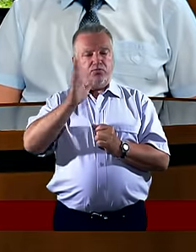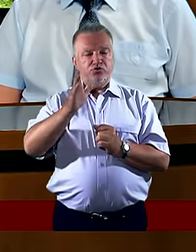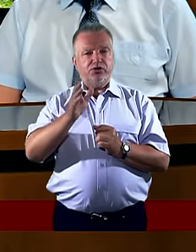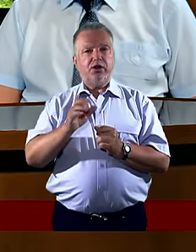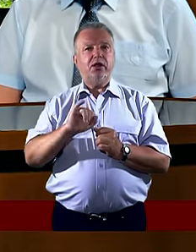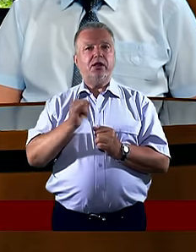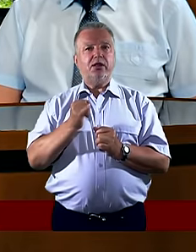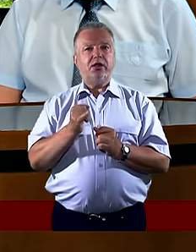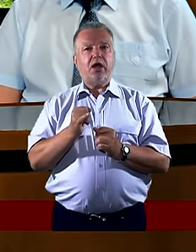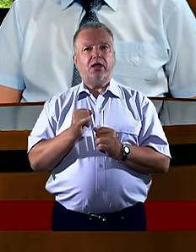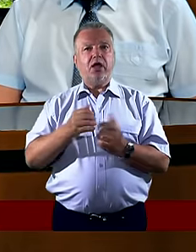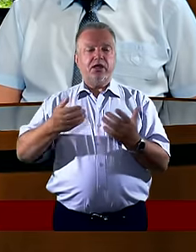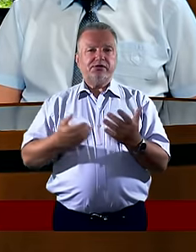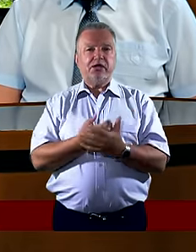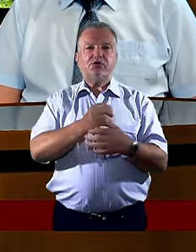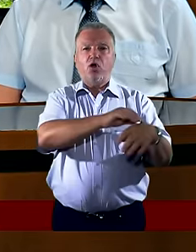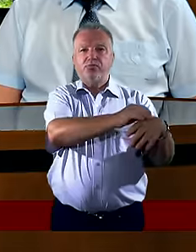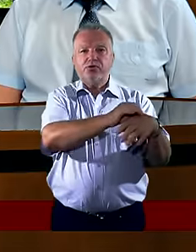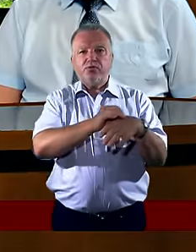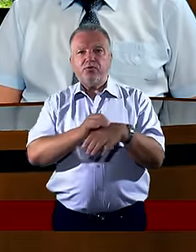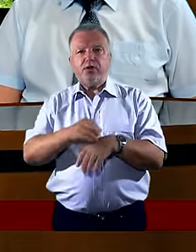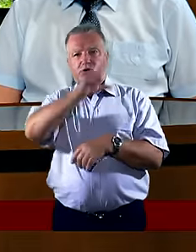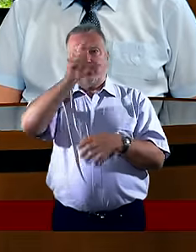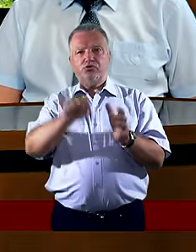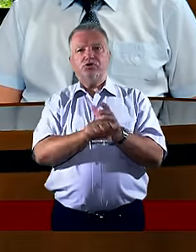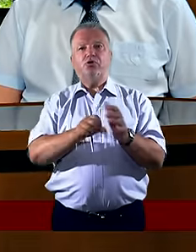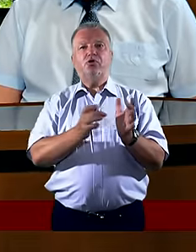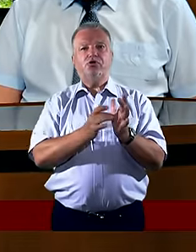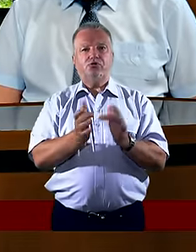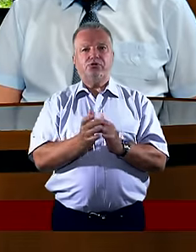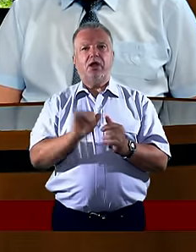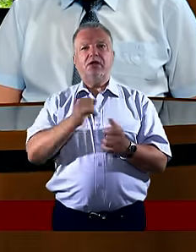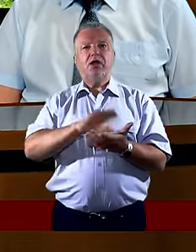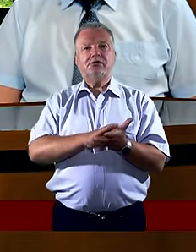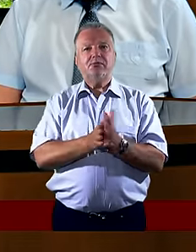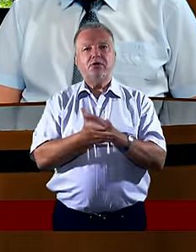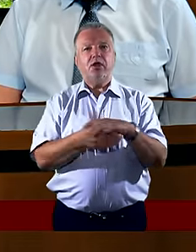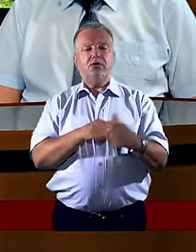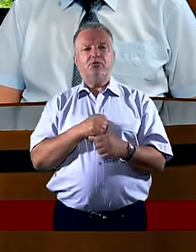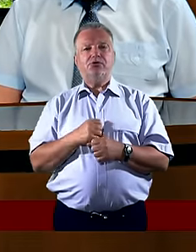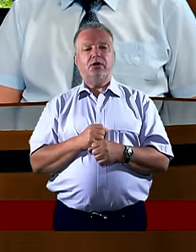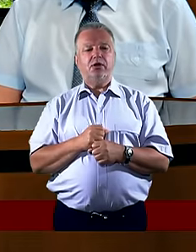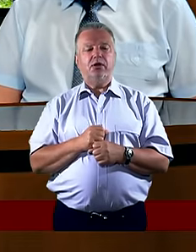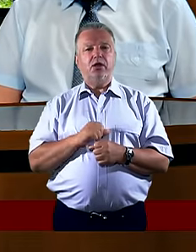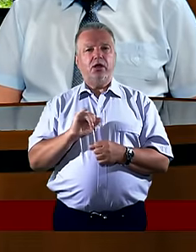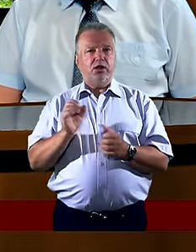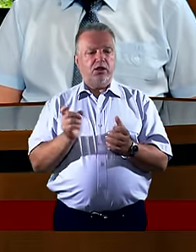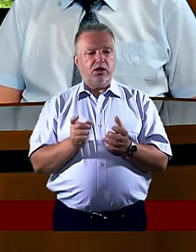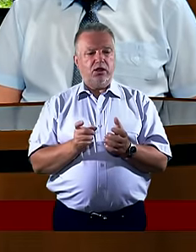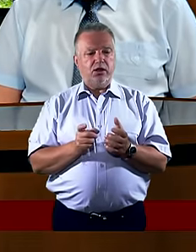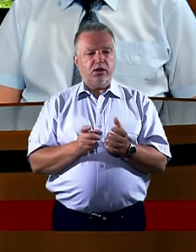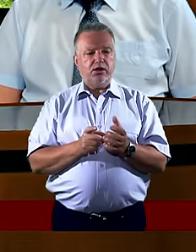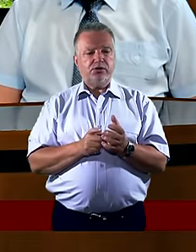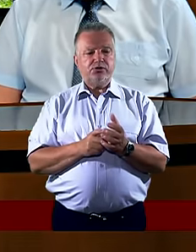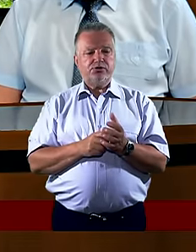I potem o tym, jak zaczął przyprowadzać ludzi do Jezusa, jak się zmienił. I też